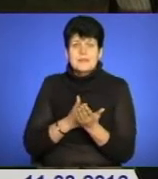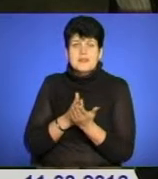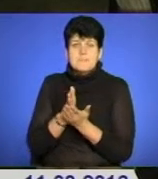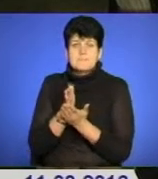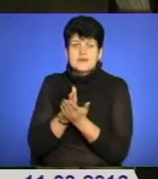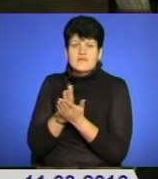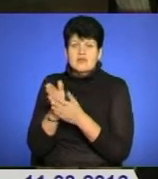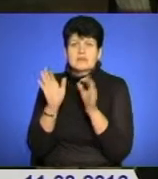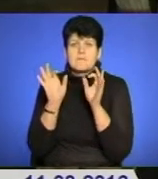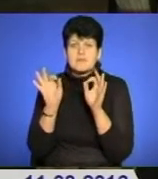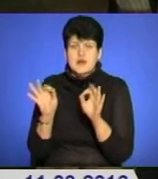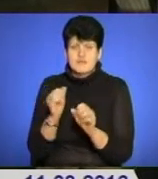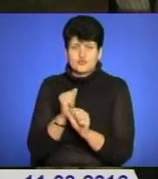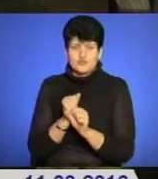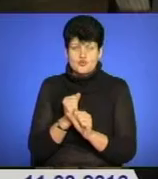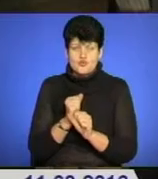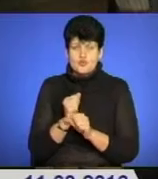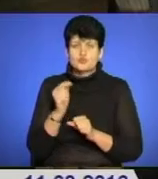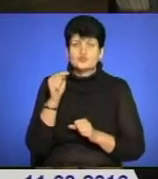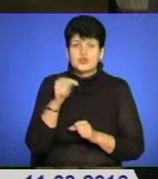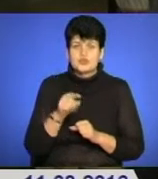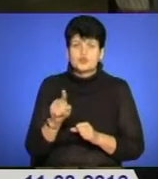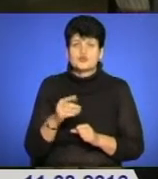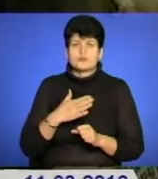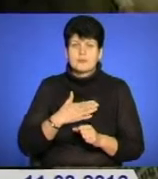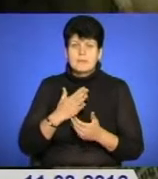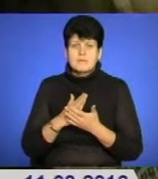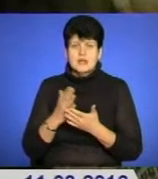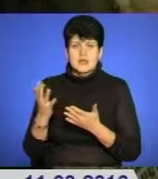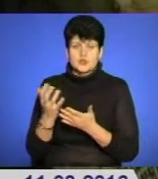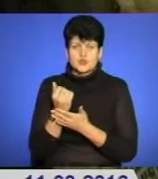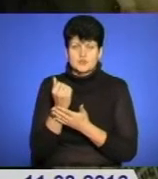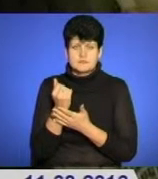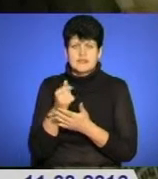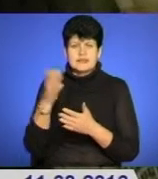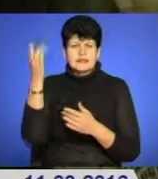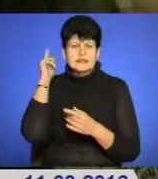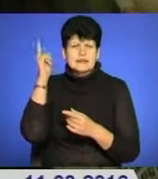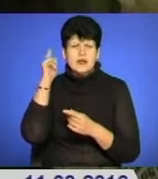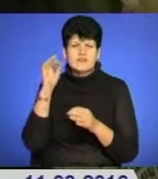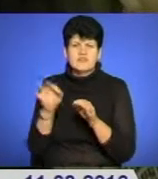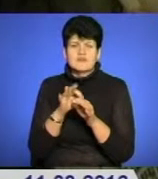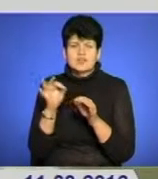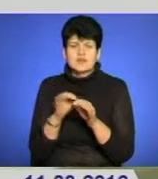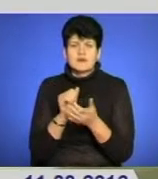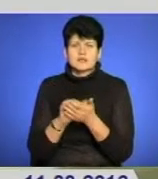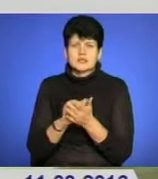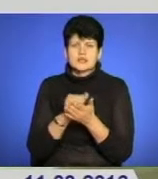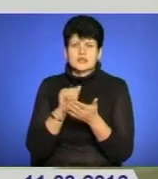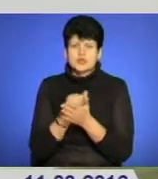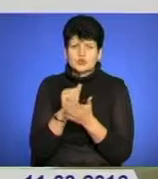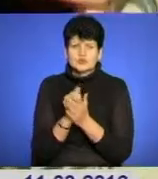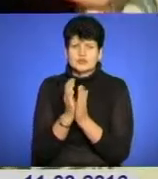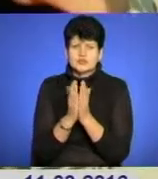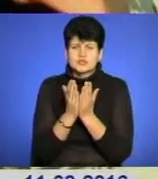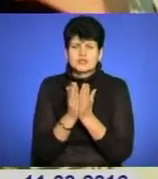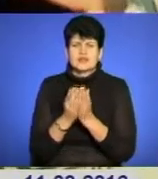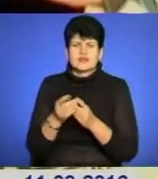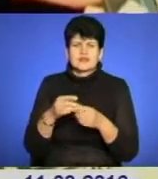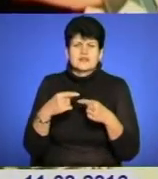на правильну роботу для того, щоб ми мали успіх. Давні вишиванки, стародруки, речі, що належали відомим